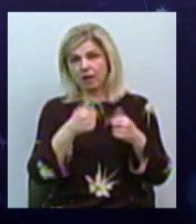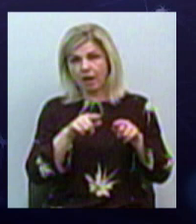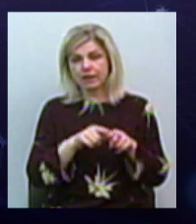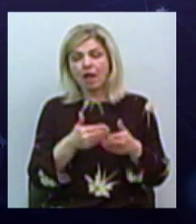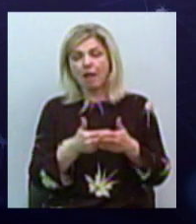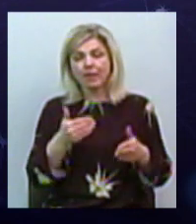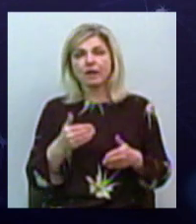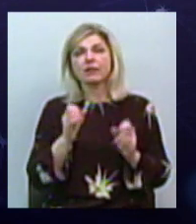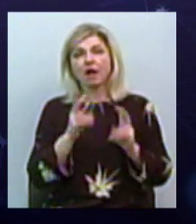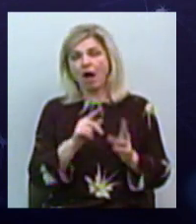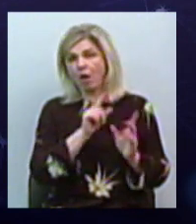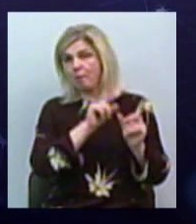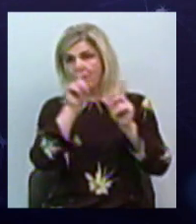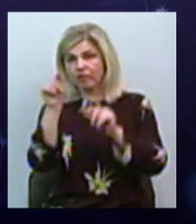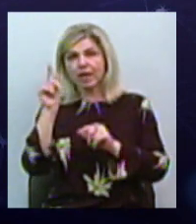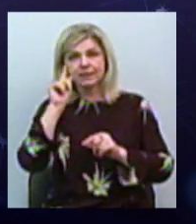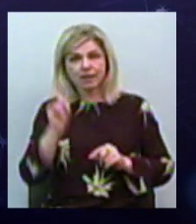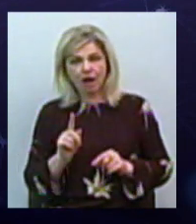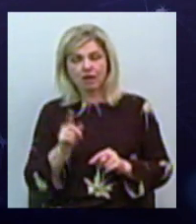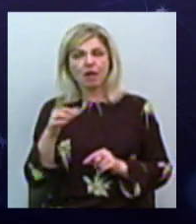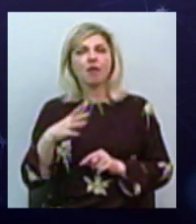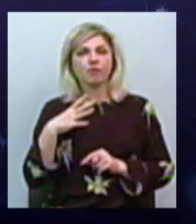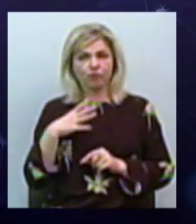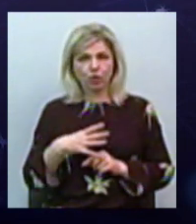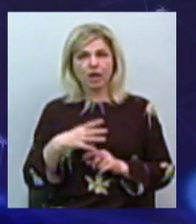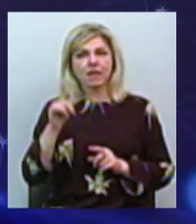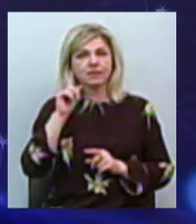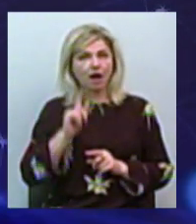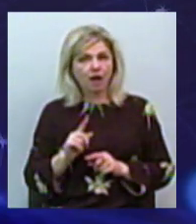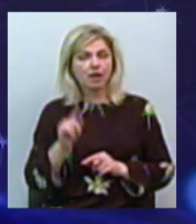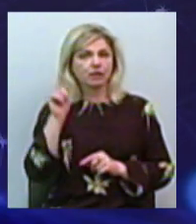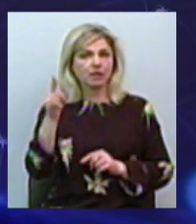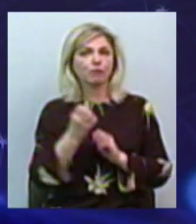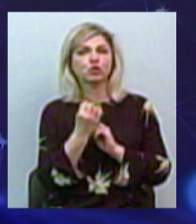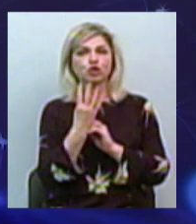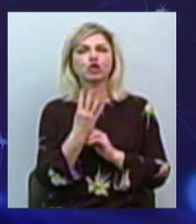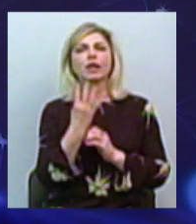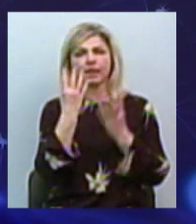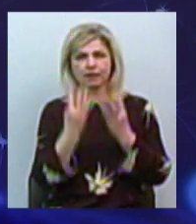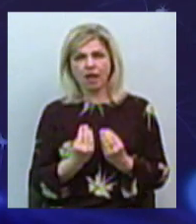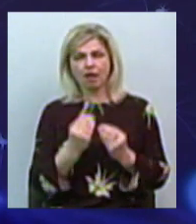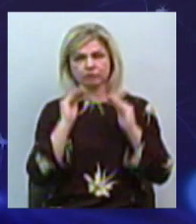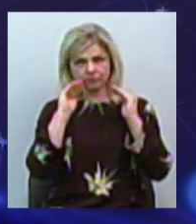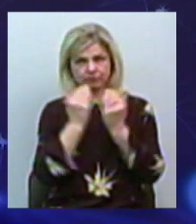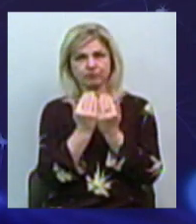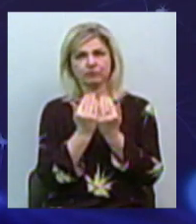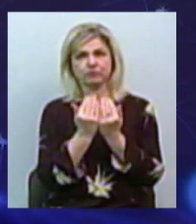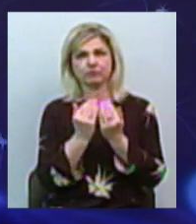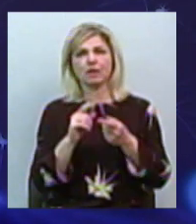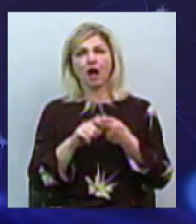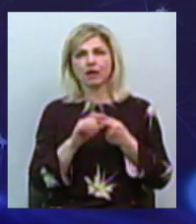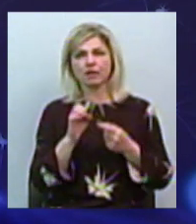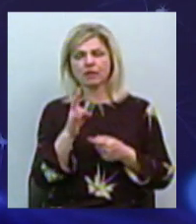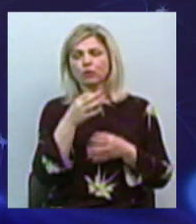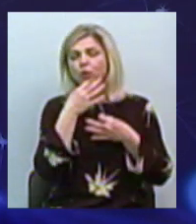як потрапити до Ізраїлю, він пройде в Ізраїлі 14 діб карантину. Ну, ізоляція.